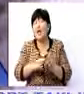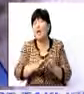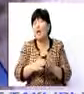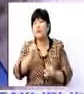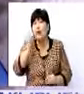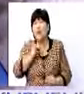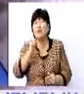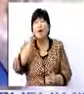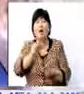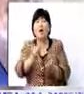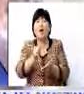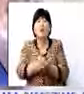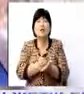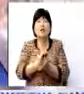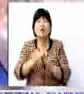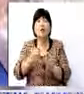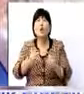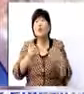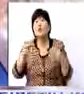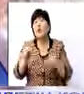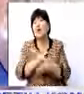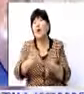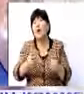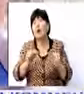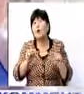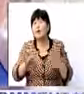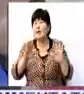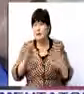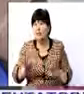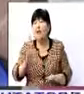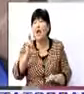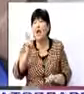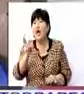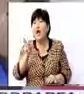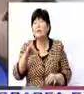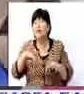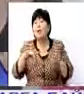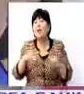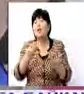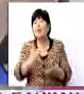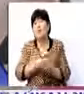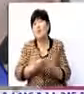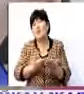қариялар ардагерлер үйіне барып күндізгі ем алуына болады. Жергілікті әкімдік көлік мәселесін